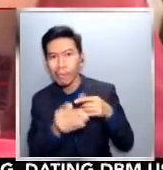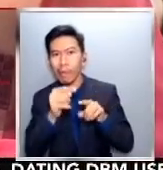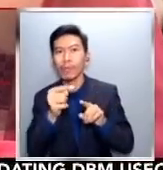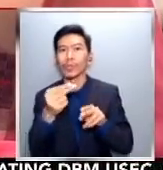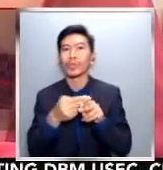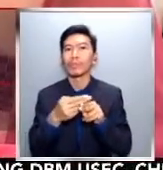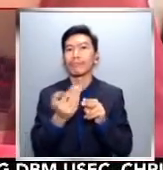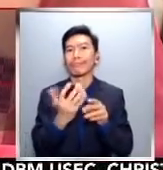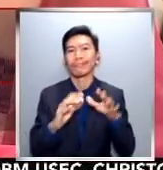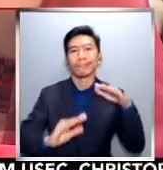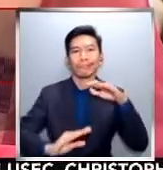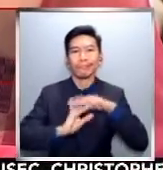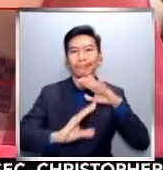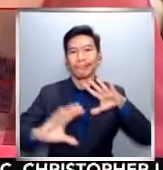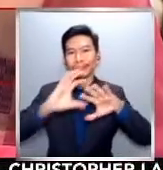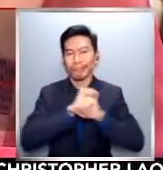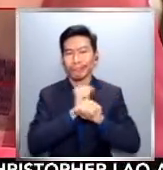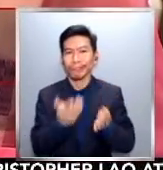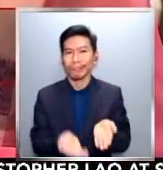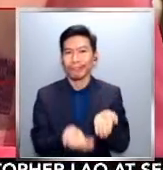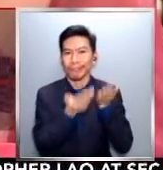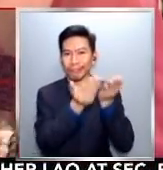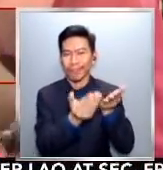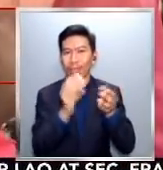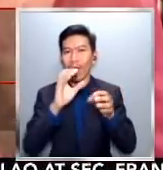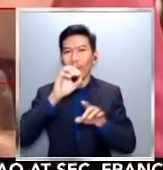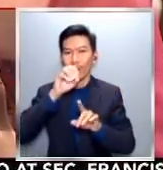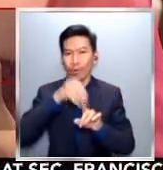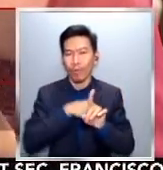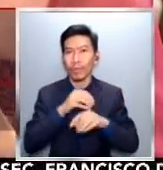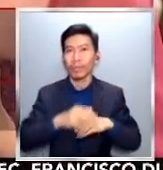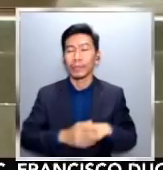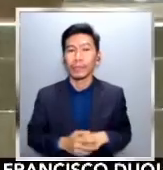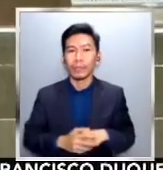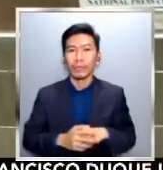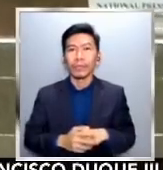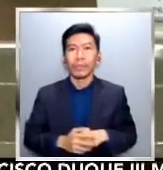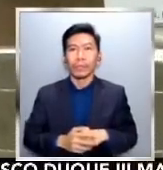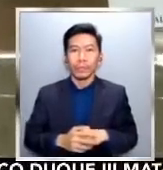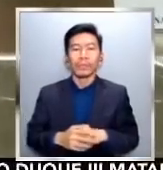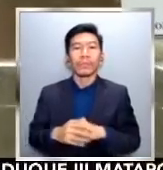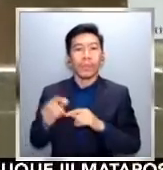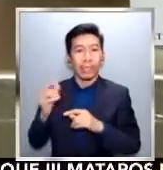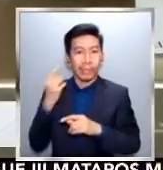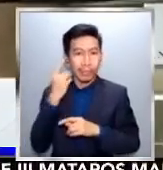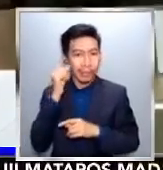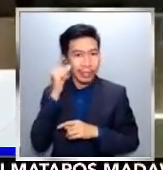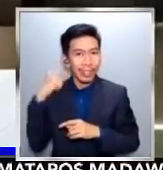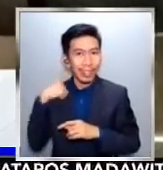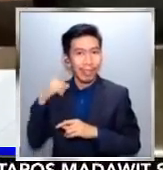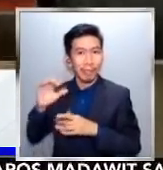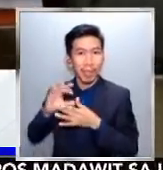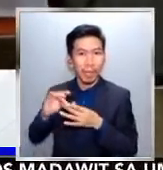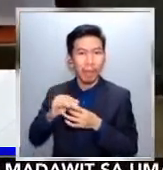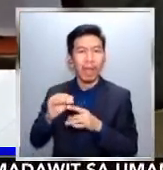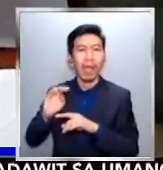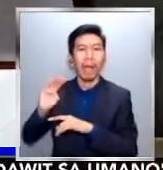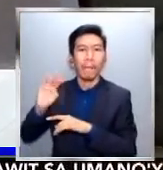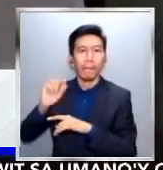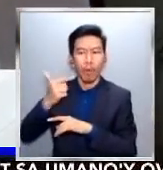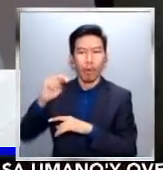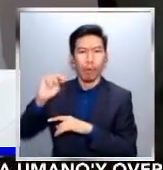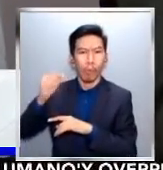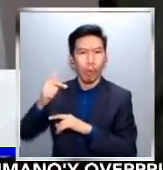ni Senator Imee sa sinabi ng Pangulo na promote ba daw siya. Kahapon sabi niya, ang kapatid na si Bongbong nakikipag-usap sa iba't ibang